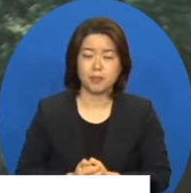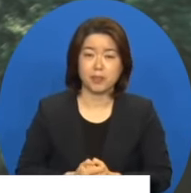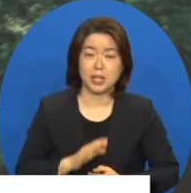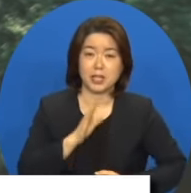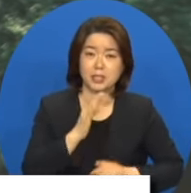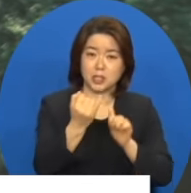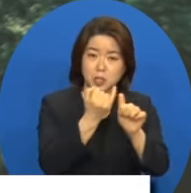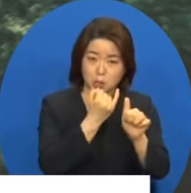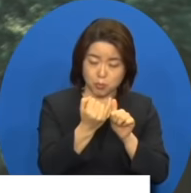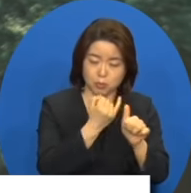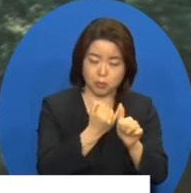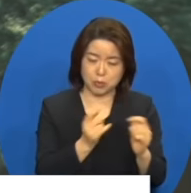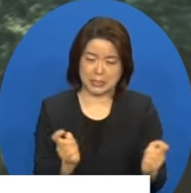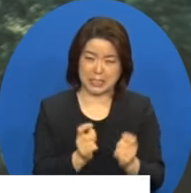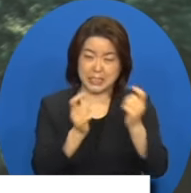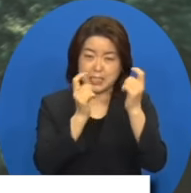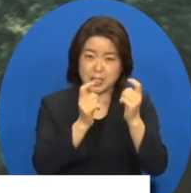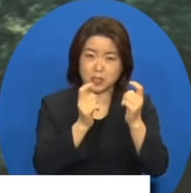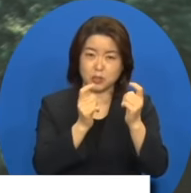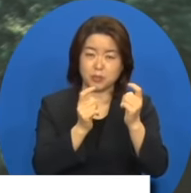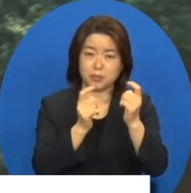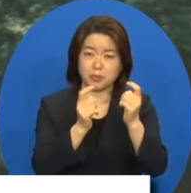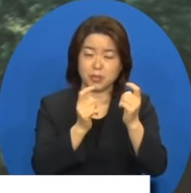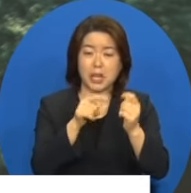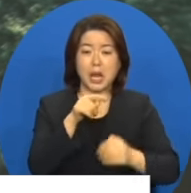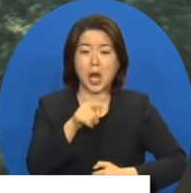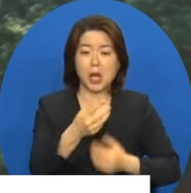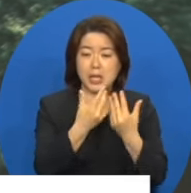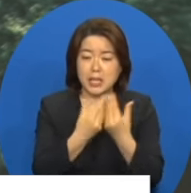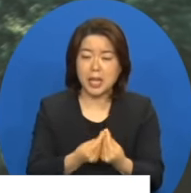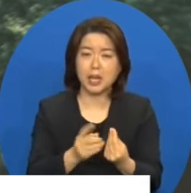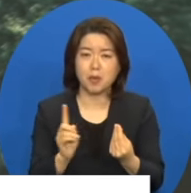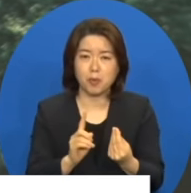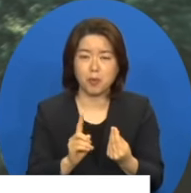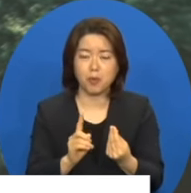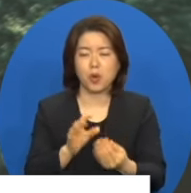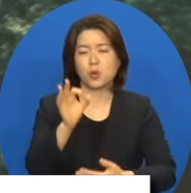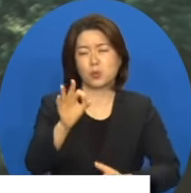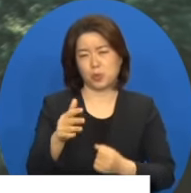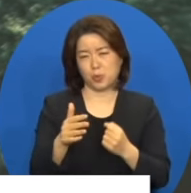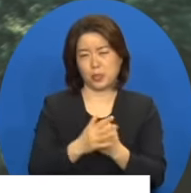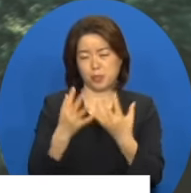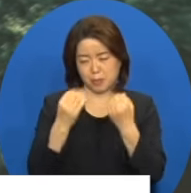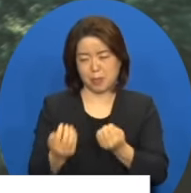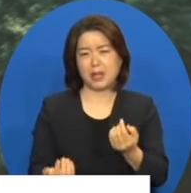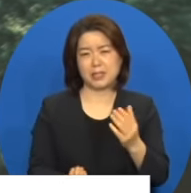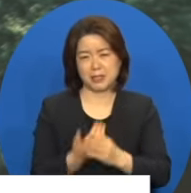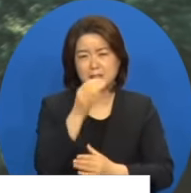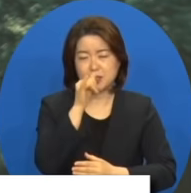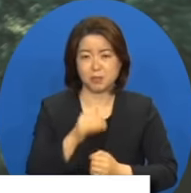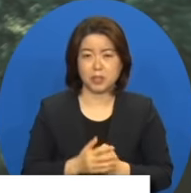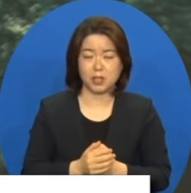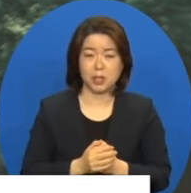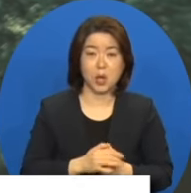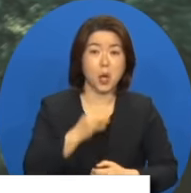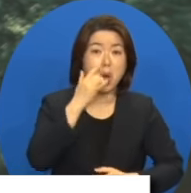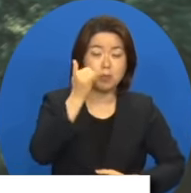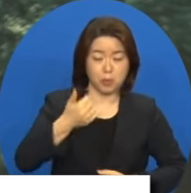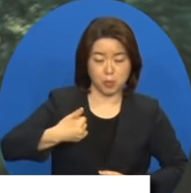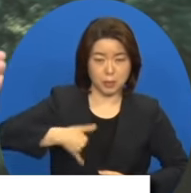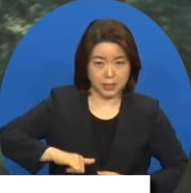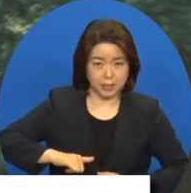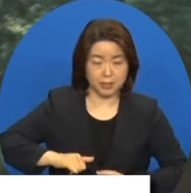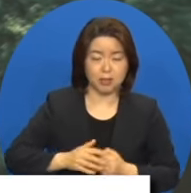간의 다툼의 상당한 케이스가 돈 문제입니다. 부모와 자녀 사이도, 형제